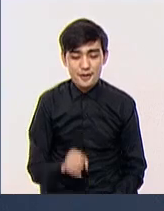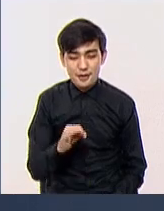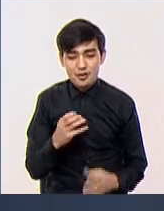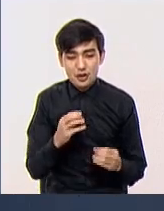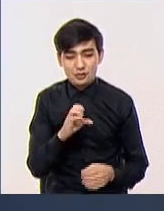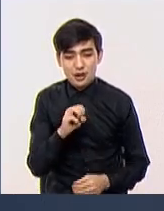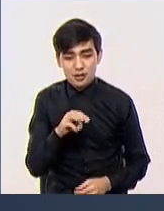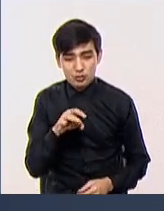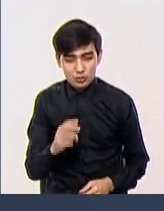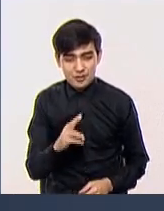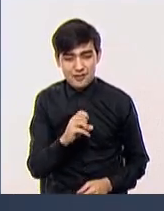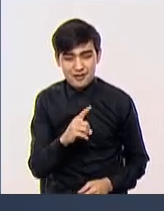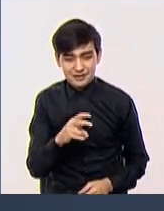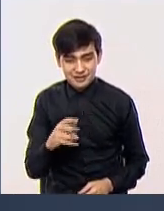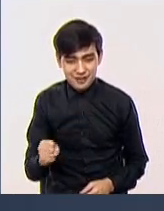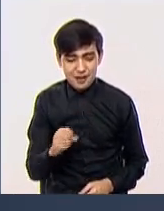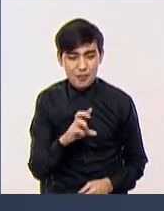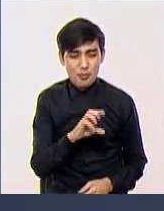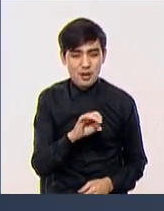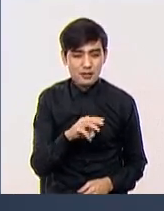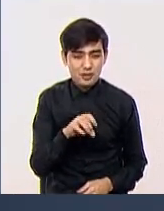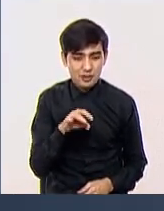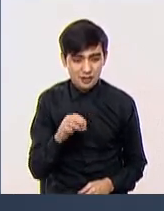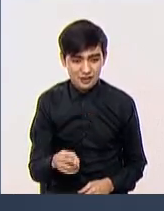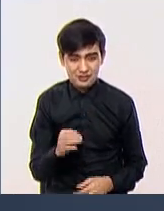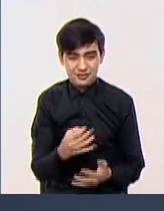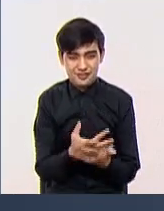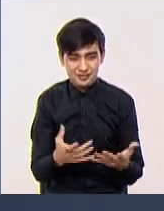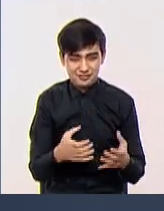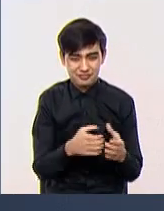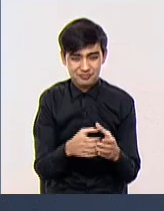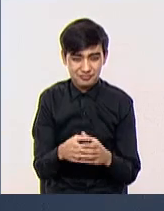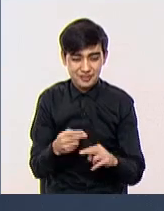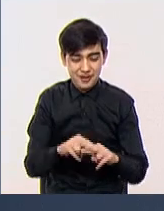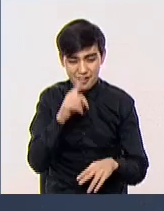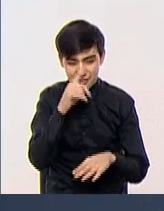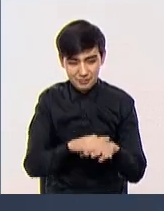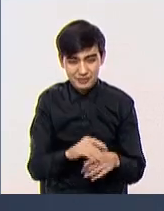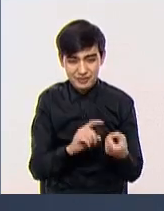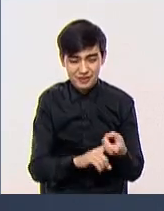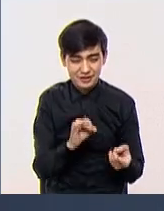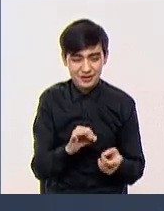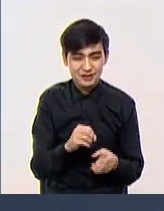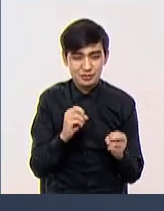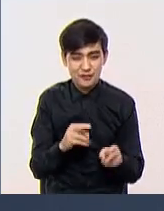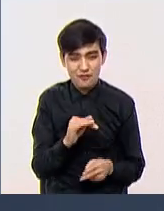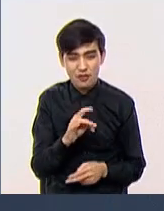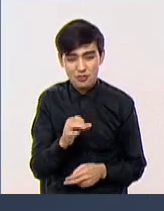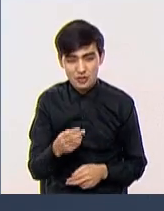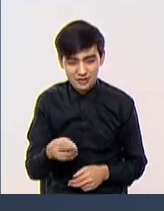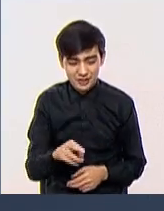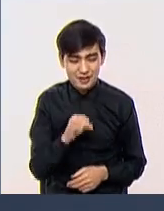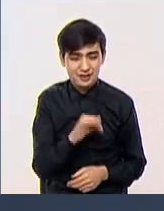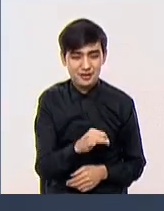Сондай-ақ Самұрық-Қазына бәйтерек қорларынан бөлек министрліктер мен әкімдіктерге қарасты СК фармация, әлеуметтік кәсіпкерлік